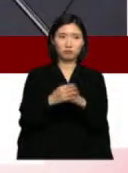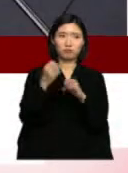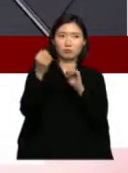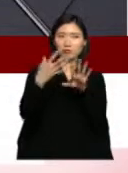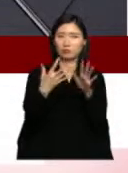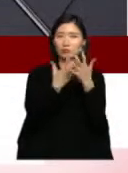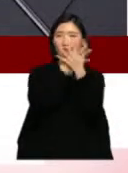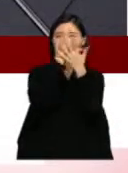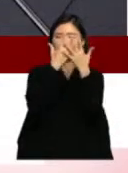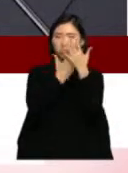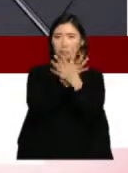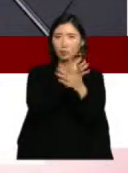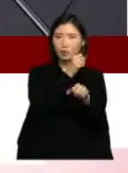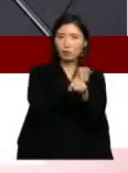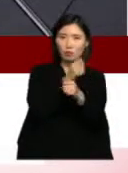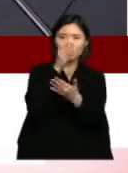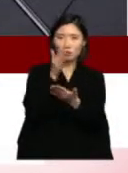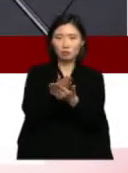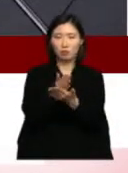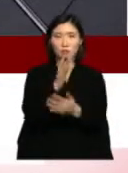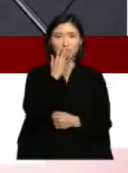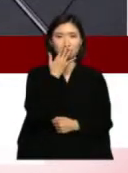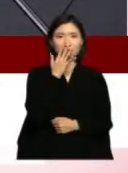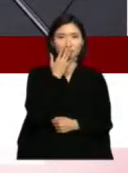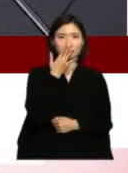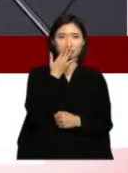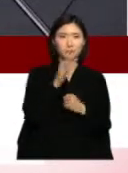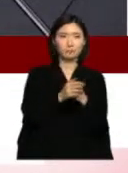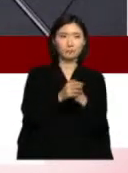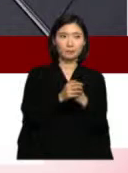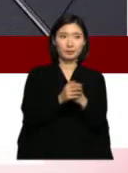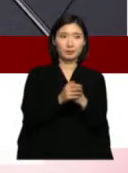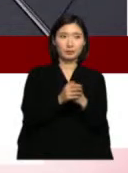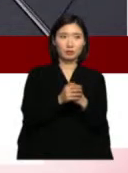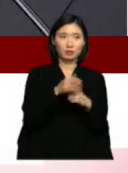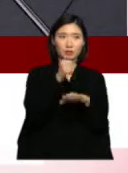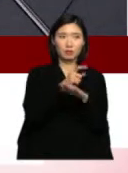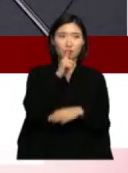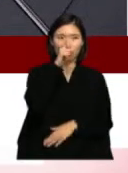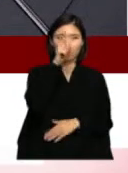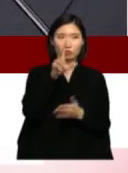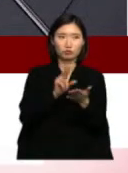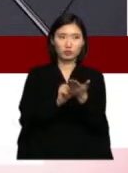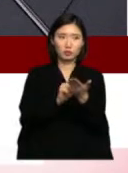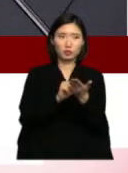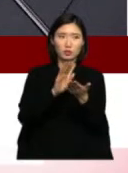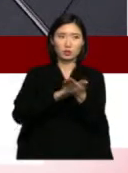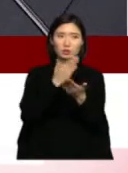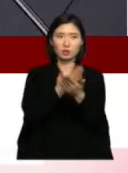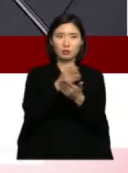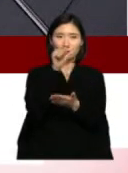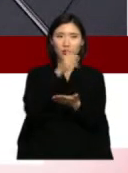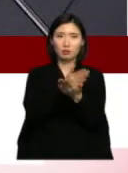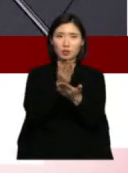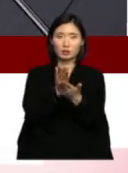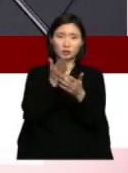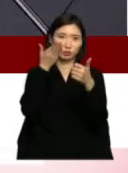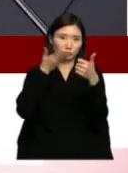뭐 하겠다는 것도 안 하겠다는 것도 아니고. 그럼 그 결과 보고 있을 때 문제점이나 개선점을 우리 다섯 가지 정도 요구한 거